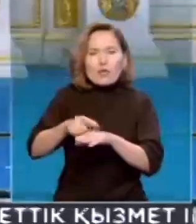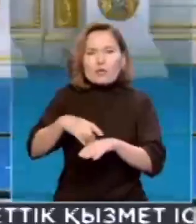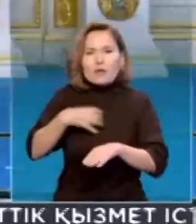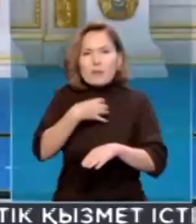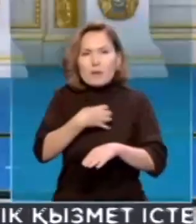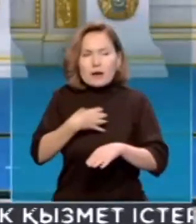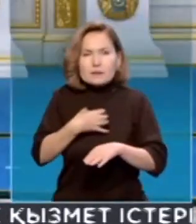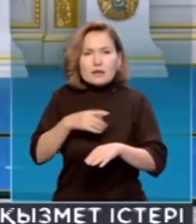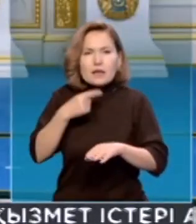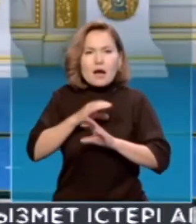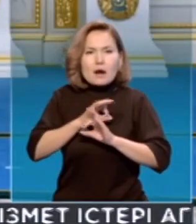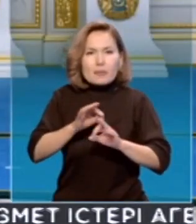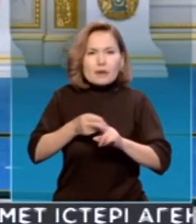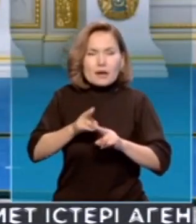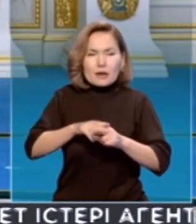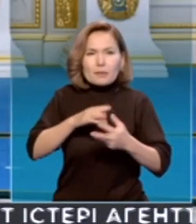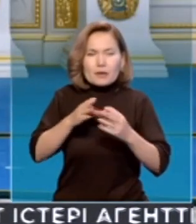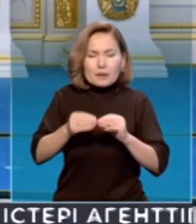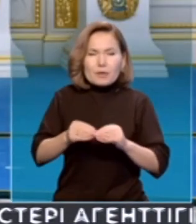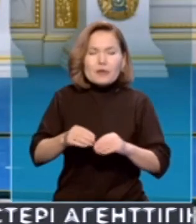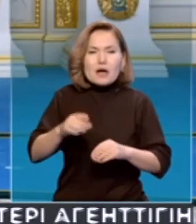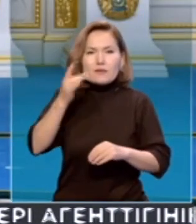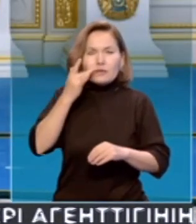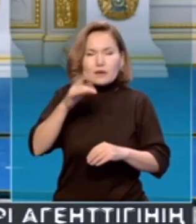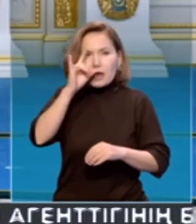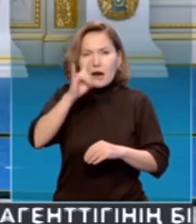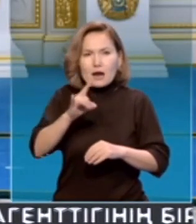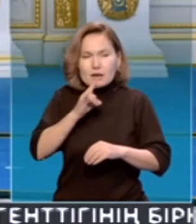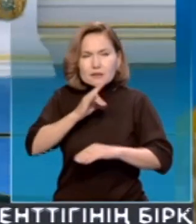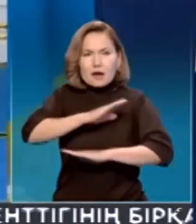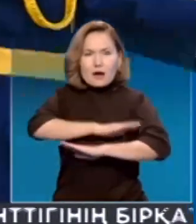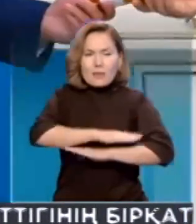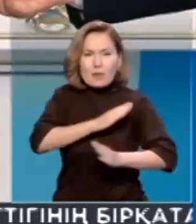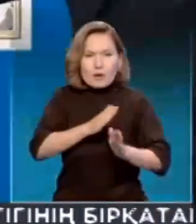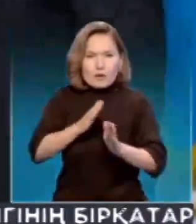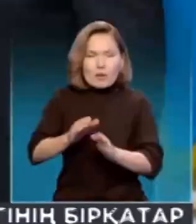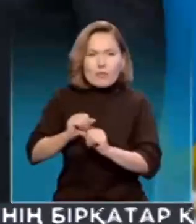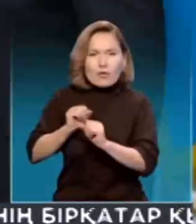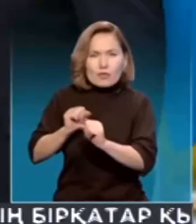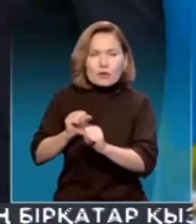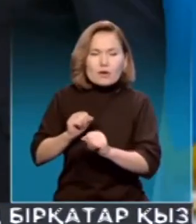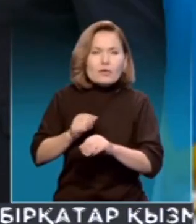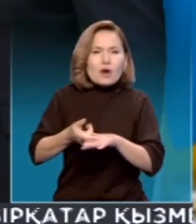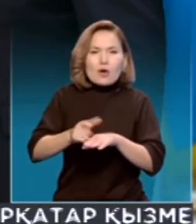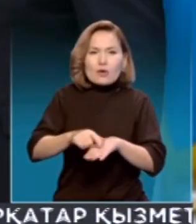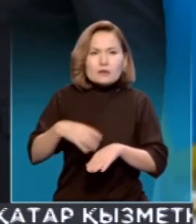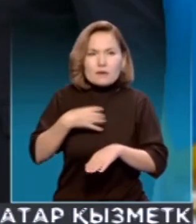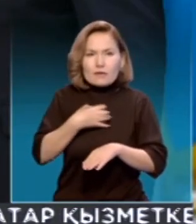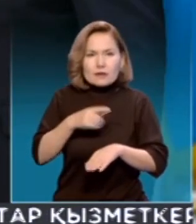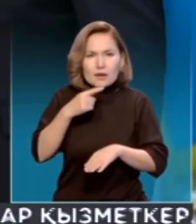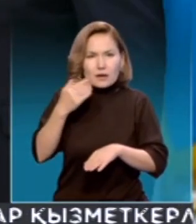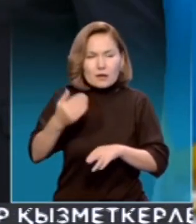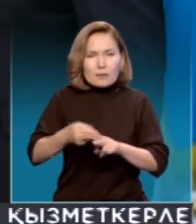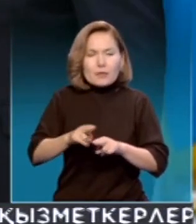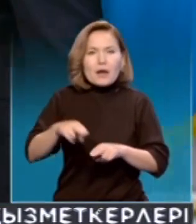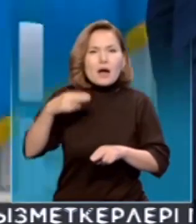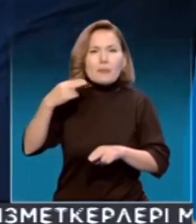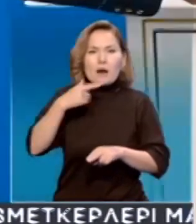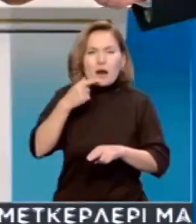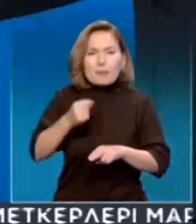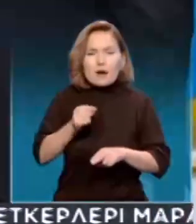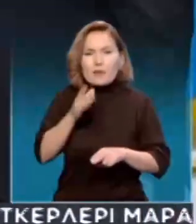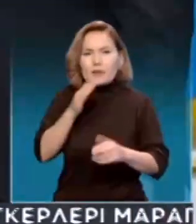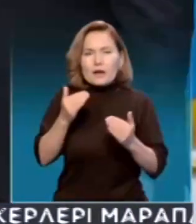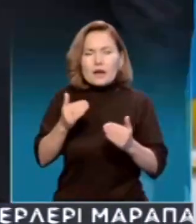екенін атап өтті. Сол себепті арқаны кеңге салмай, барлық салада темірдей тәртіпті сақтау қажеттігін айтты. Президент әскерді